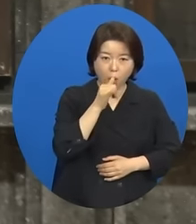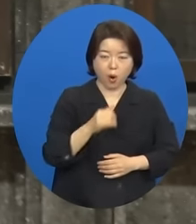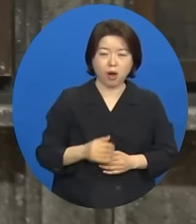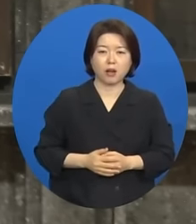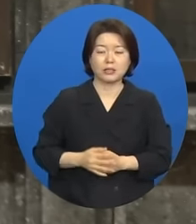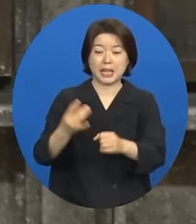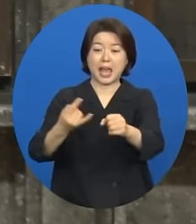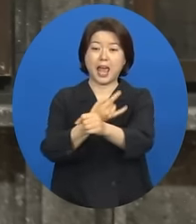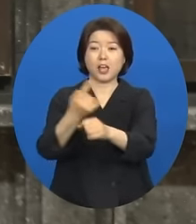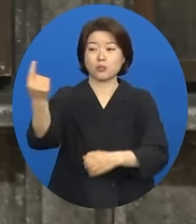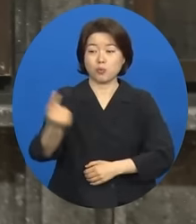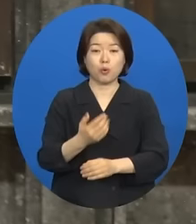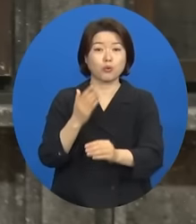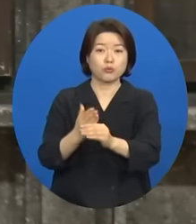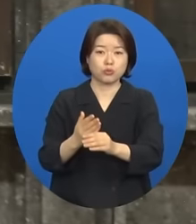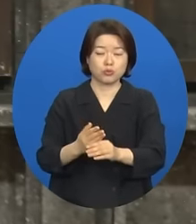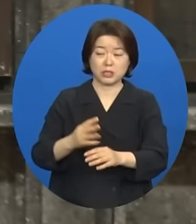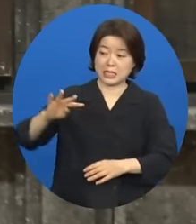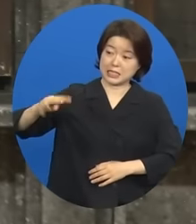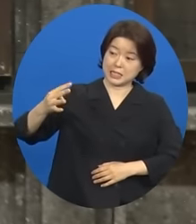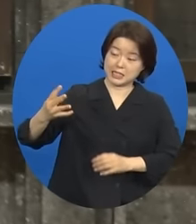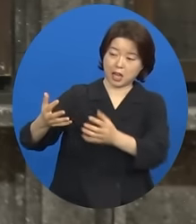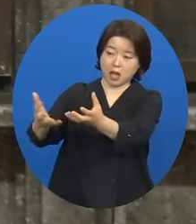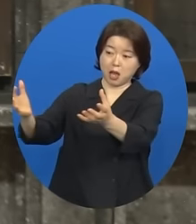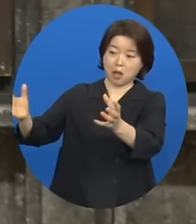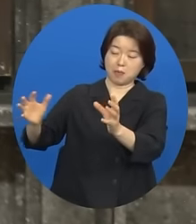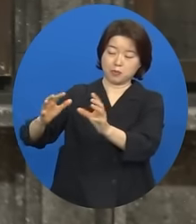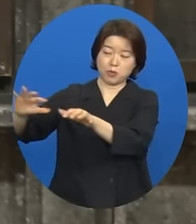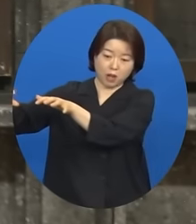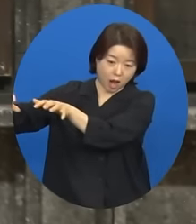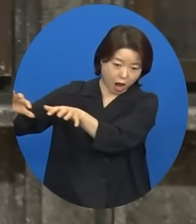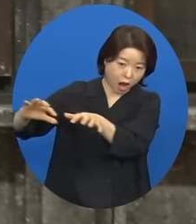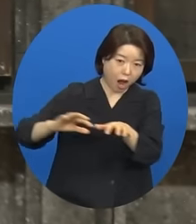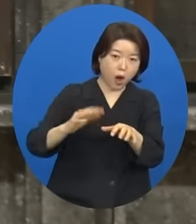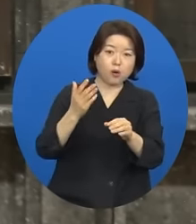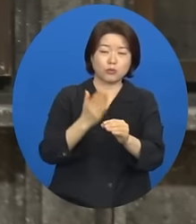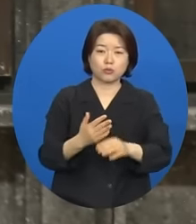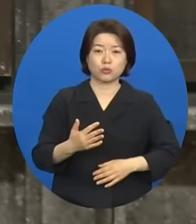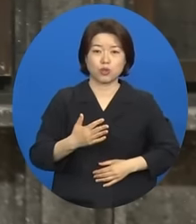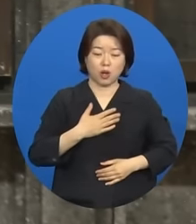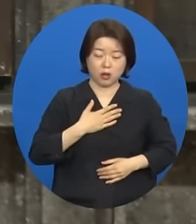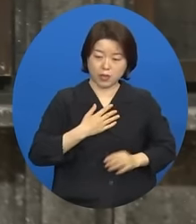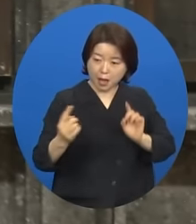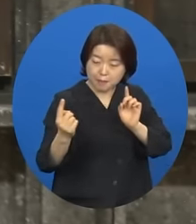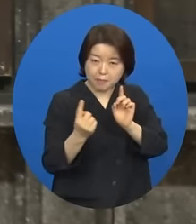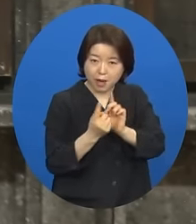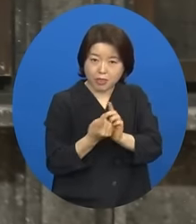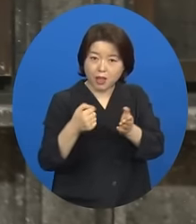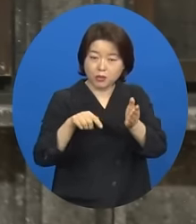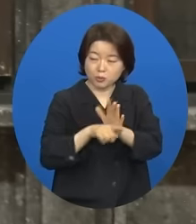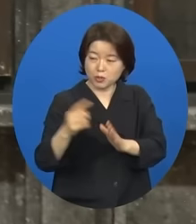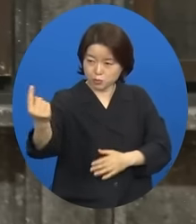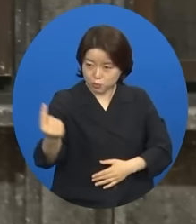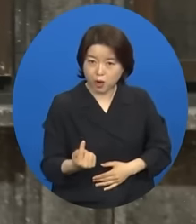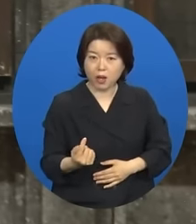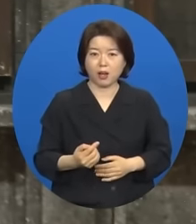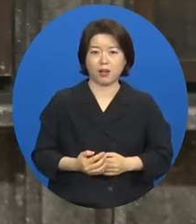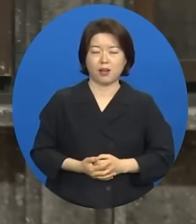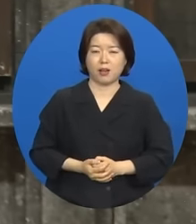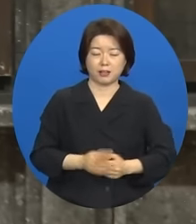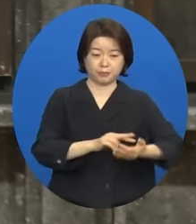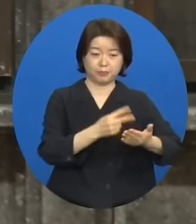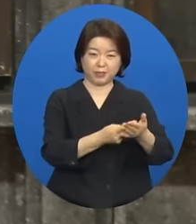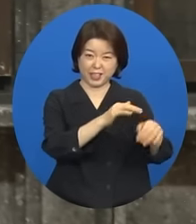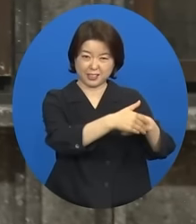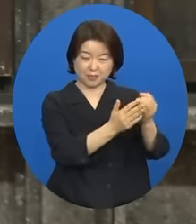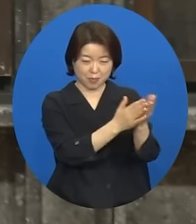오는데 400명을 거느리고 오고 있대요. 만나려고 오고 있대요. 이 개정판은 만나려고